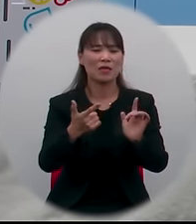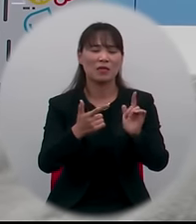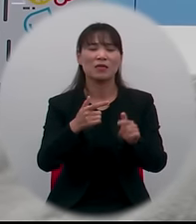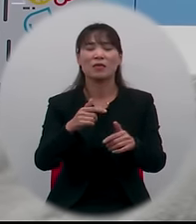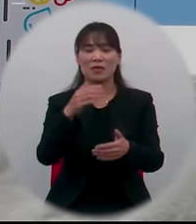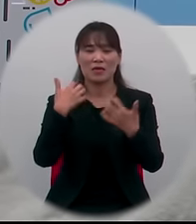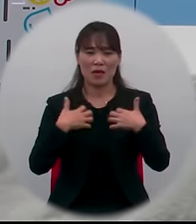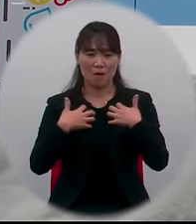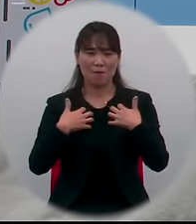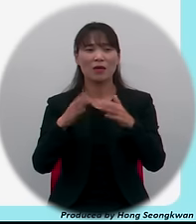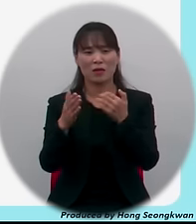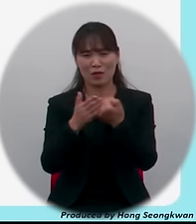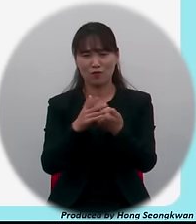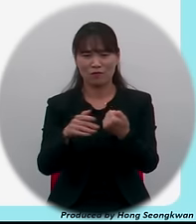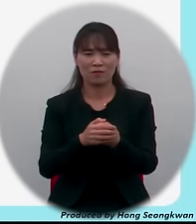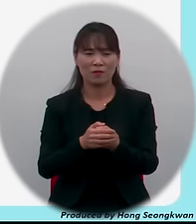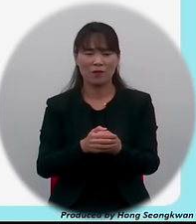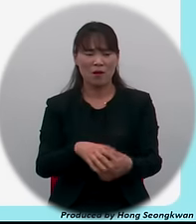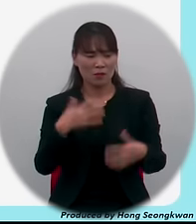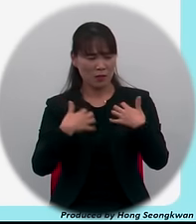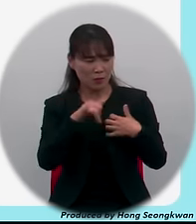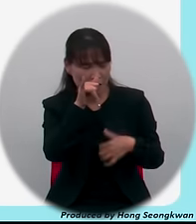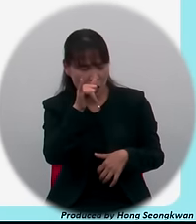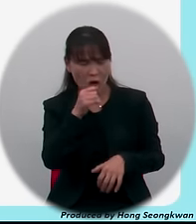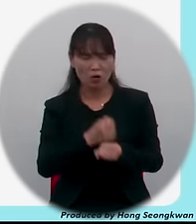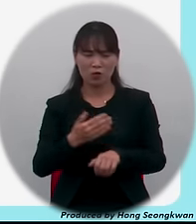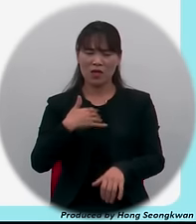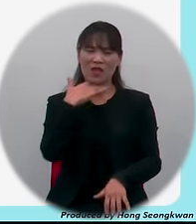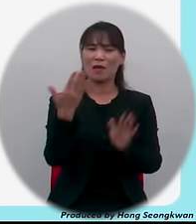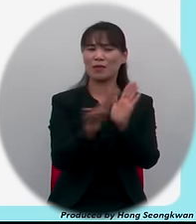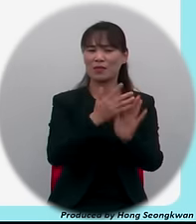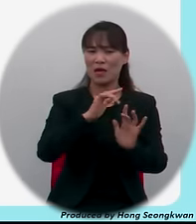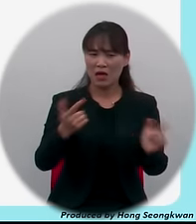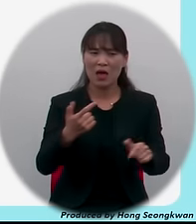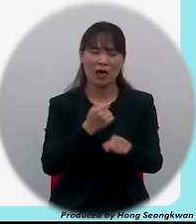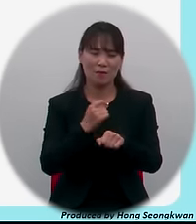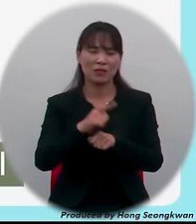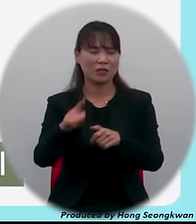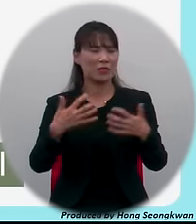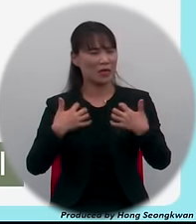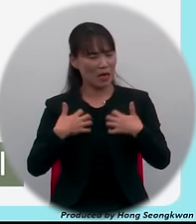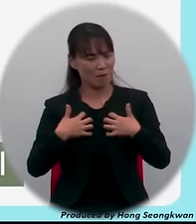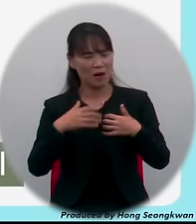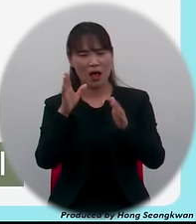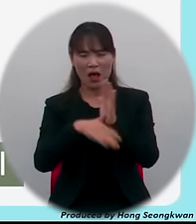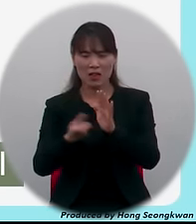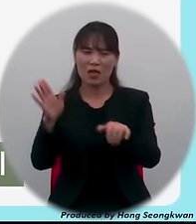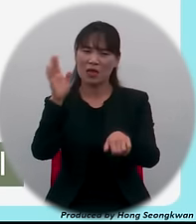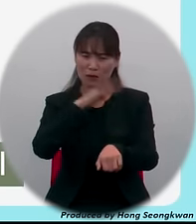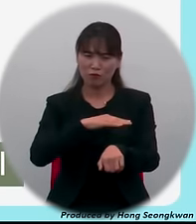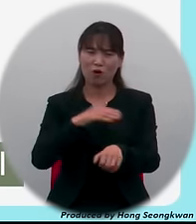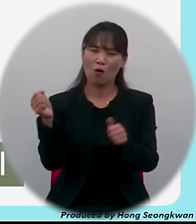게임을 하기 때문이에요 아무리 재밌어 보이는 게임이라 할지라도 등급에 맞지 않는 게임을 한다라는 것은 그 아이가 그